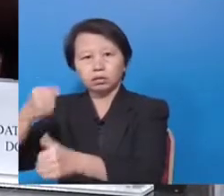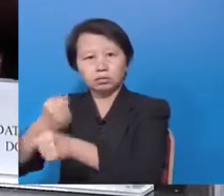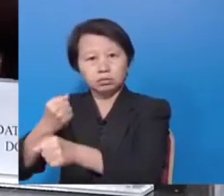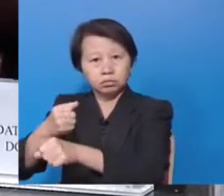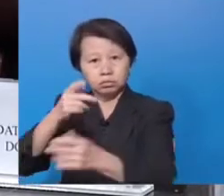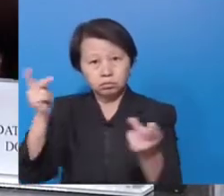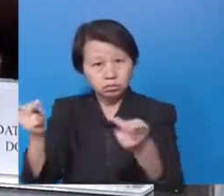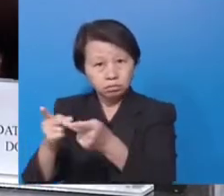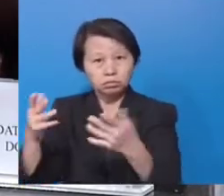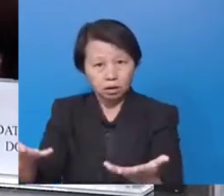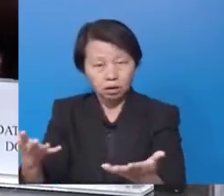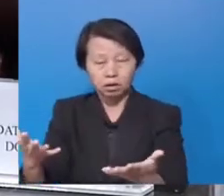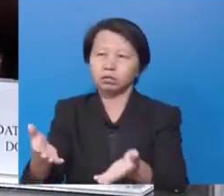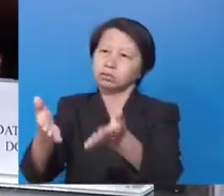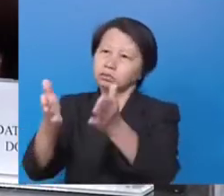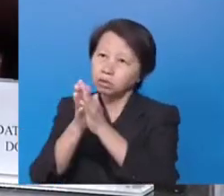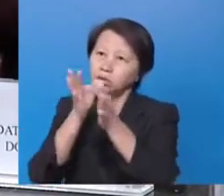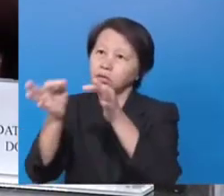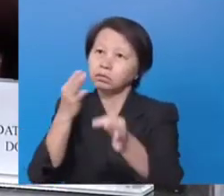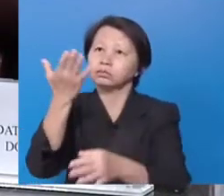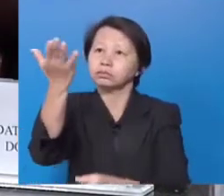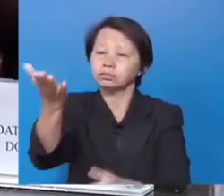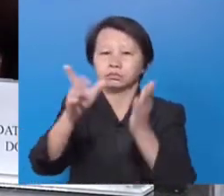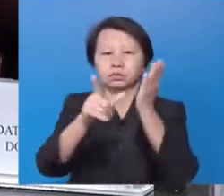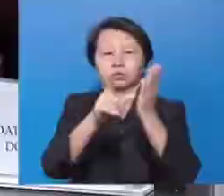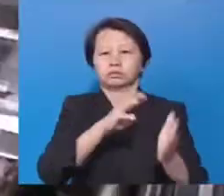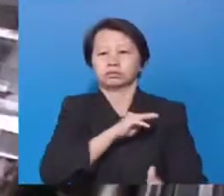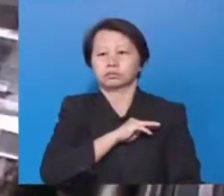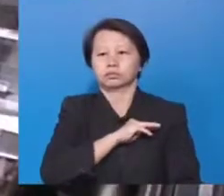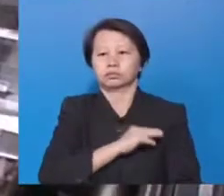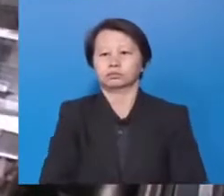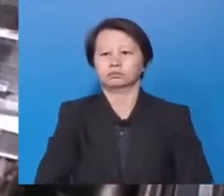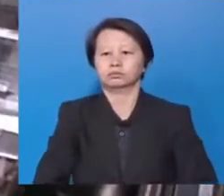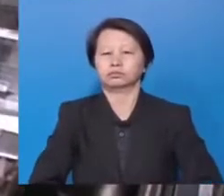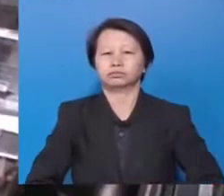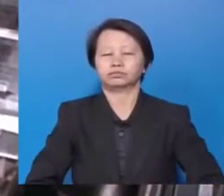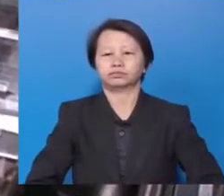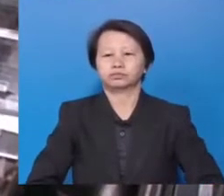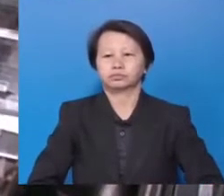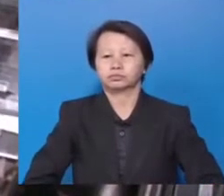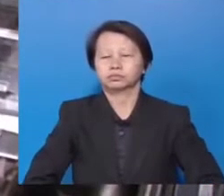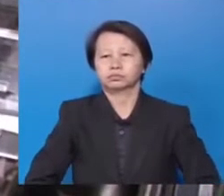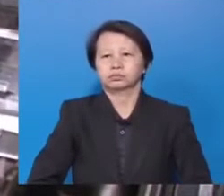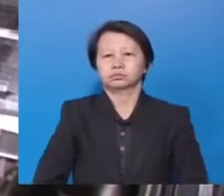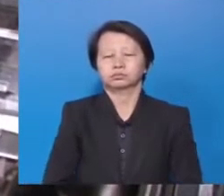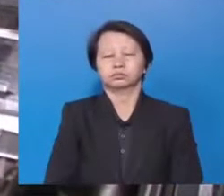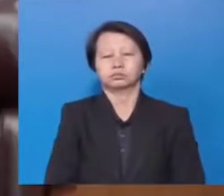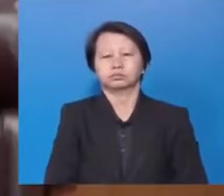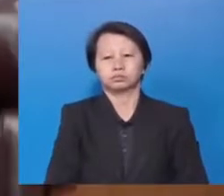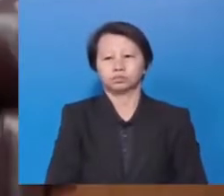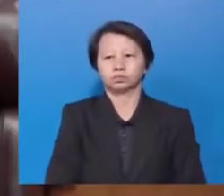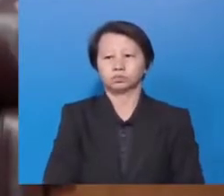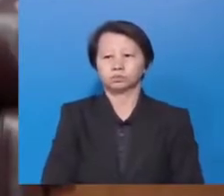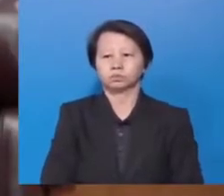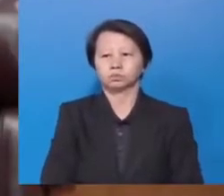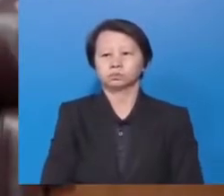negara ini Mohon penjelasan daripada coba lebih Hai soklan